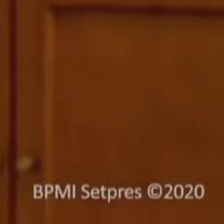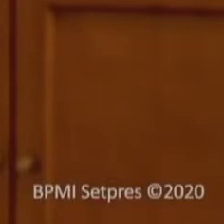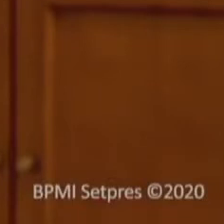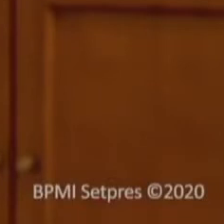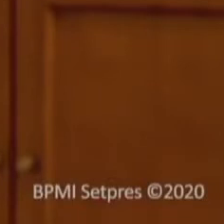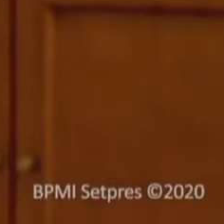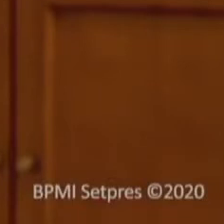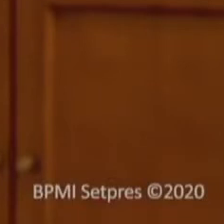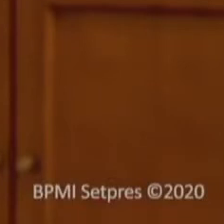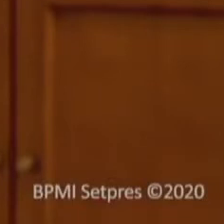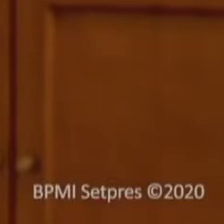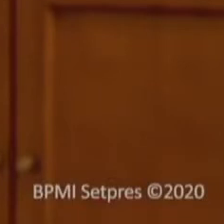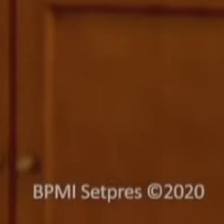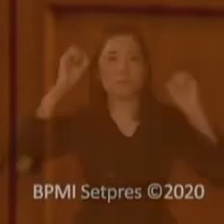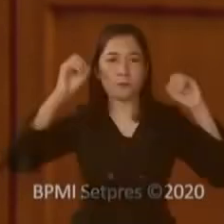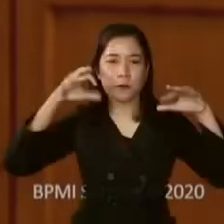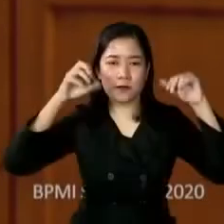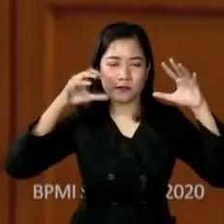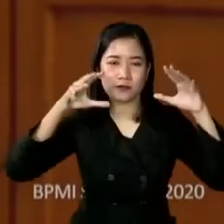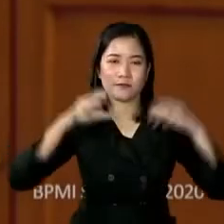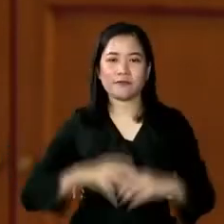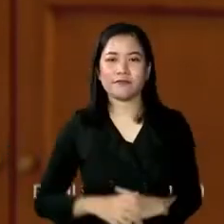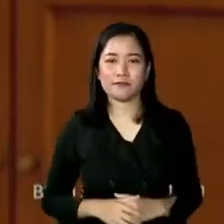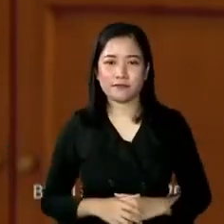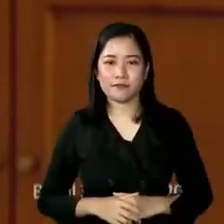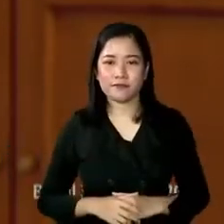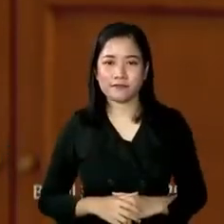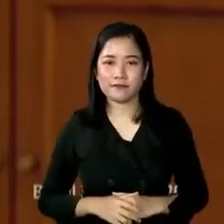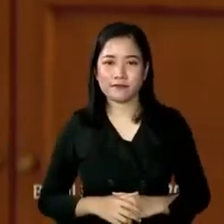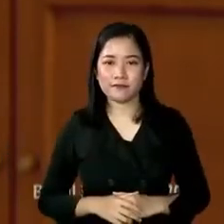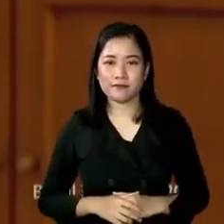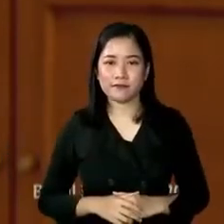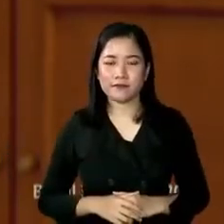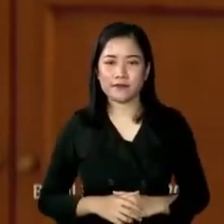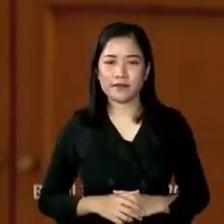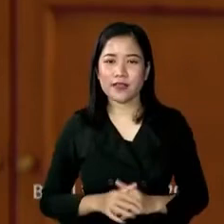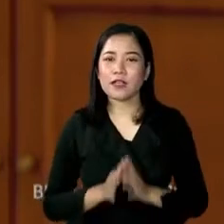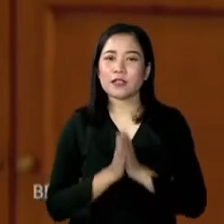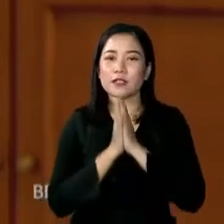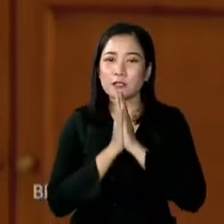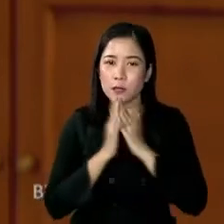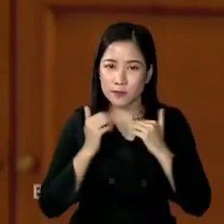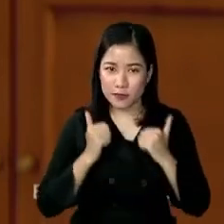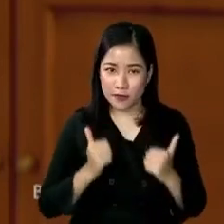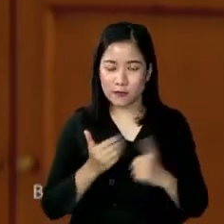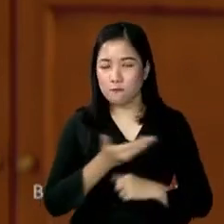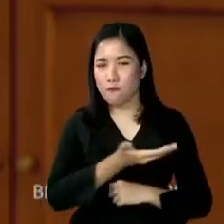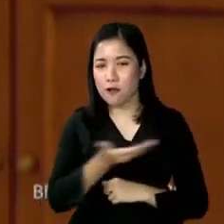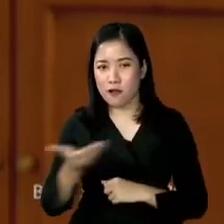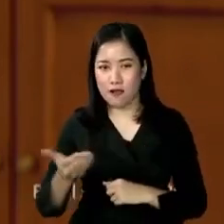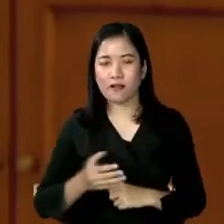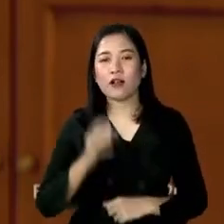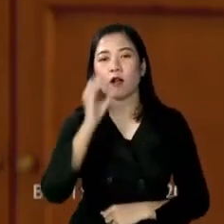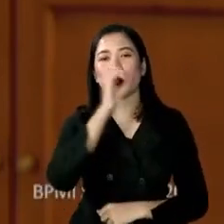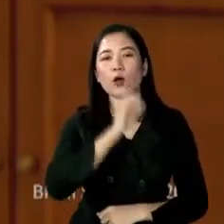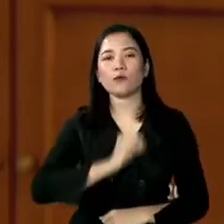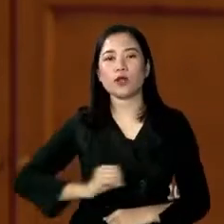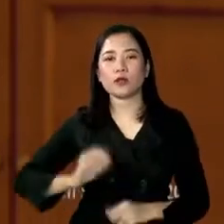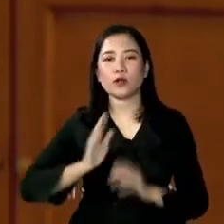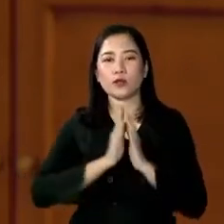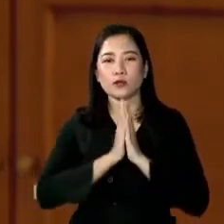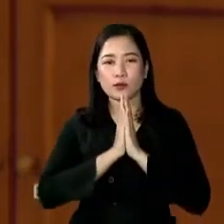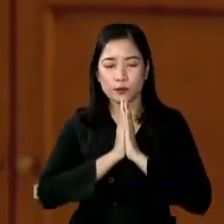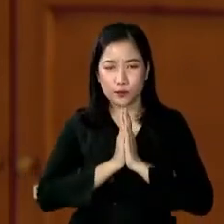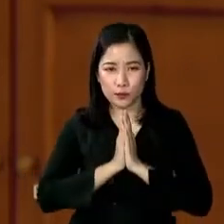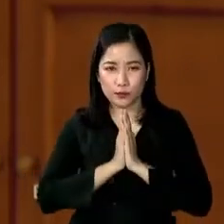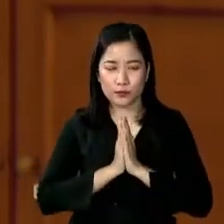assalamualaikum warahmatullahi wabarakatuh salam sejahtera bagi kita semuanya Om Swastiastu